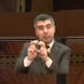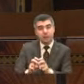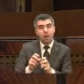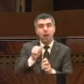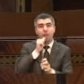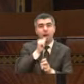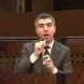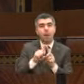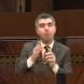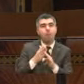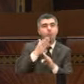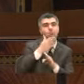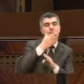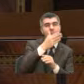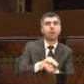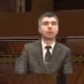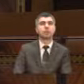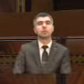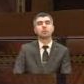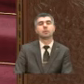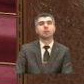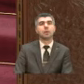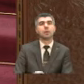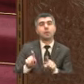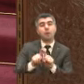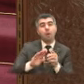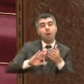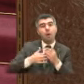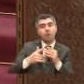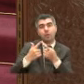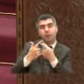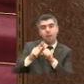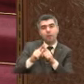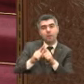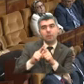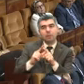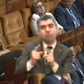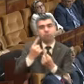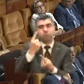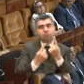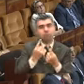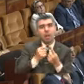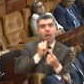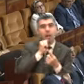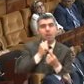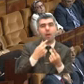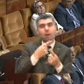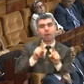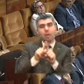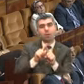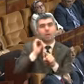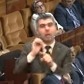مستقبلا. وقد أسندت مهمة تهيئة المخطط التوجيهي لتهيئة المندمجة للموارد المائية إلى الوكالات للأحواض